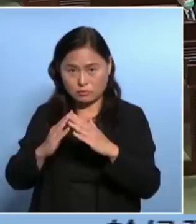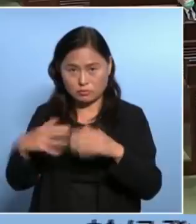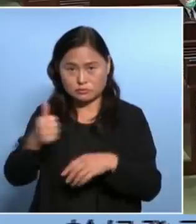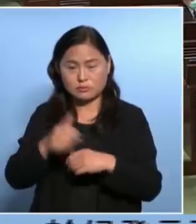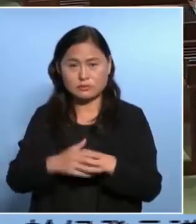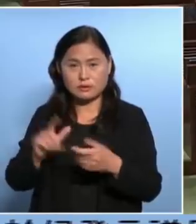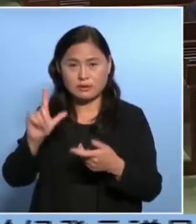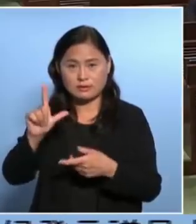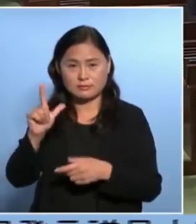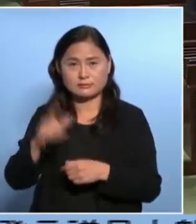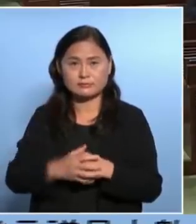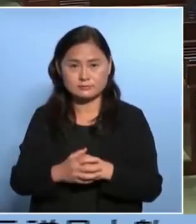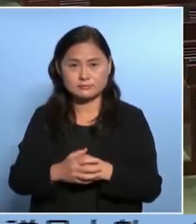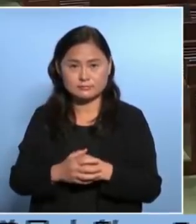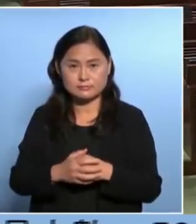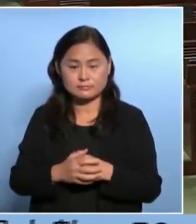回應。